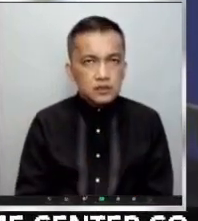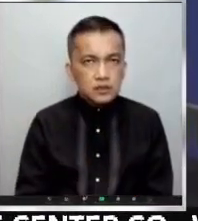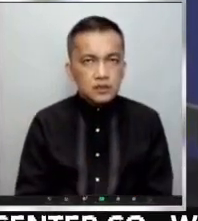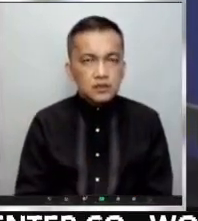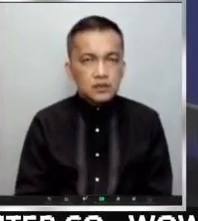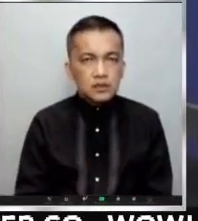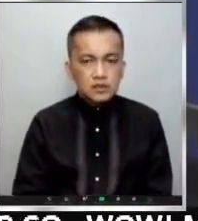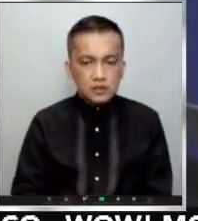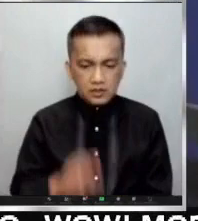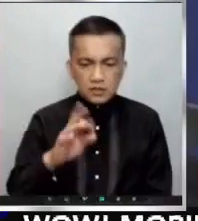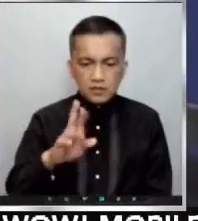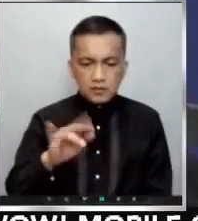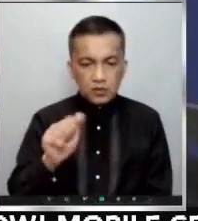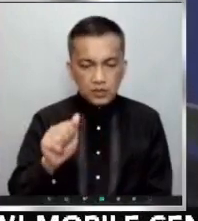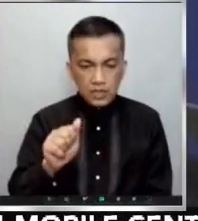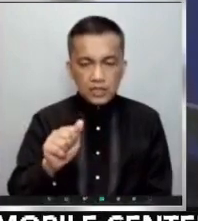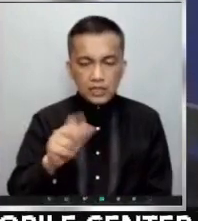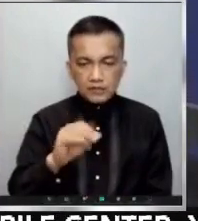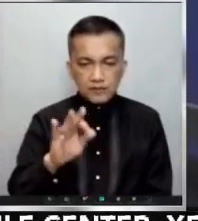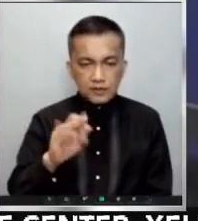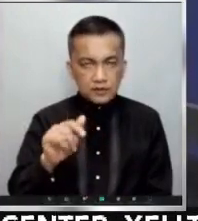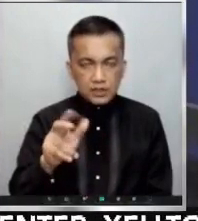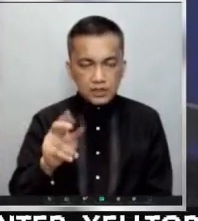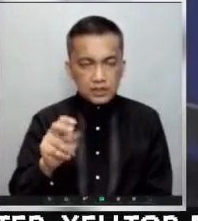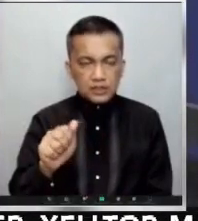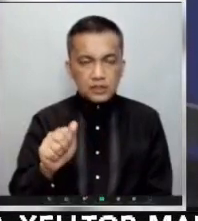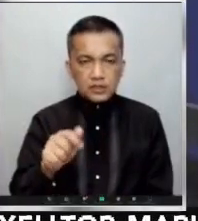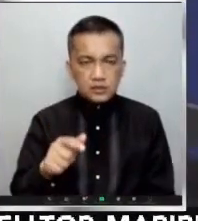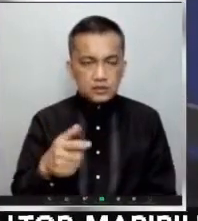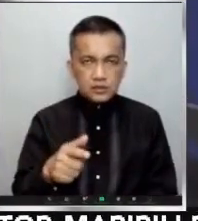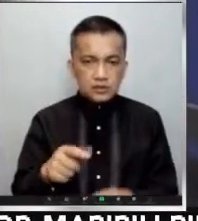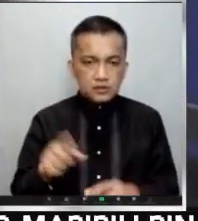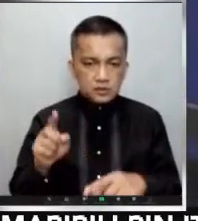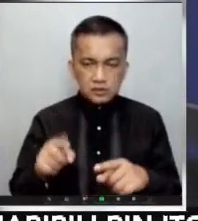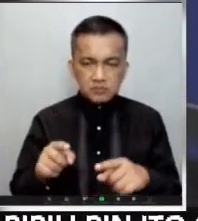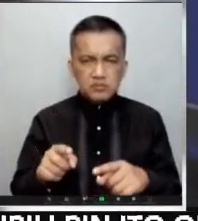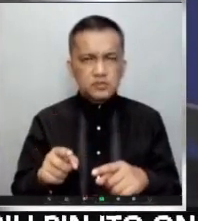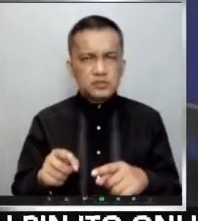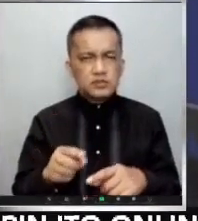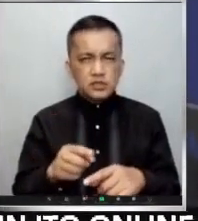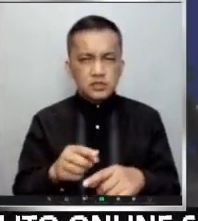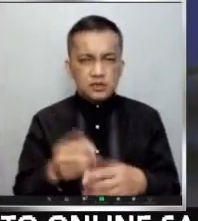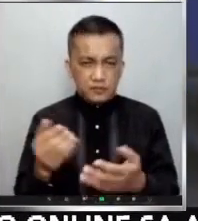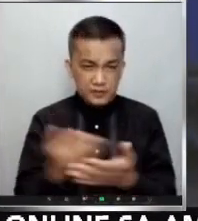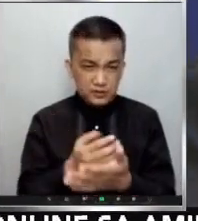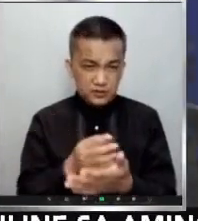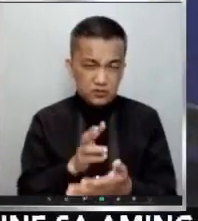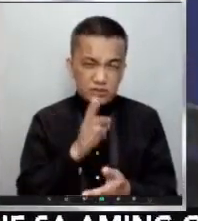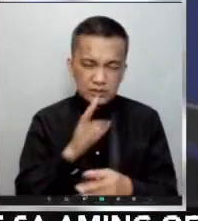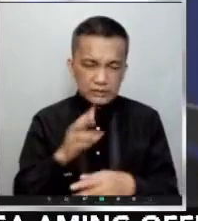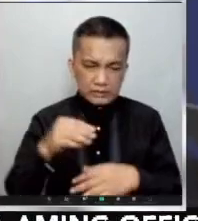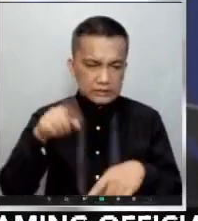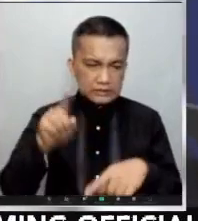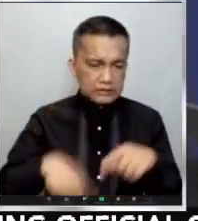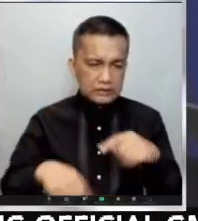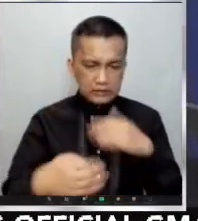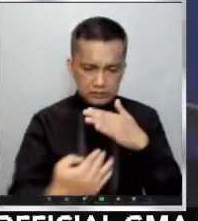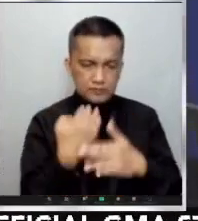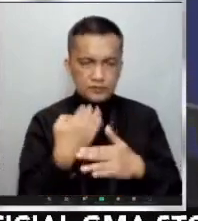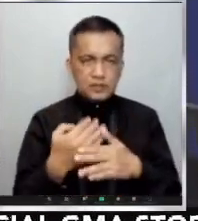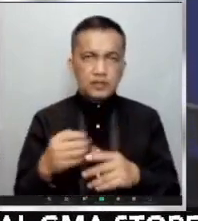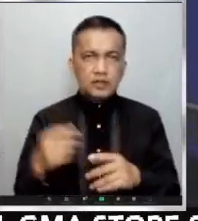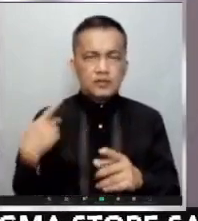that depend on some salinity levels. So, may ganong environmental